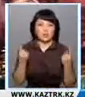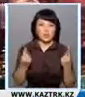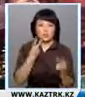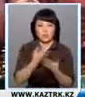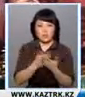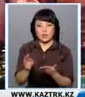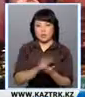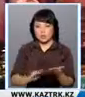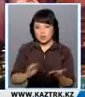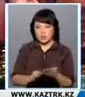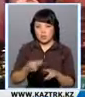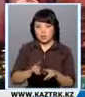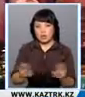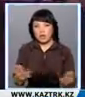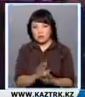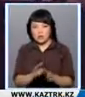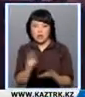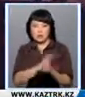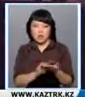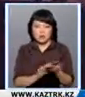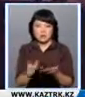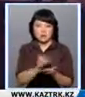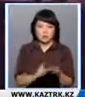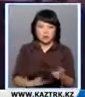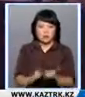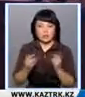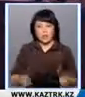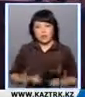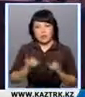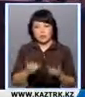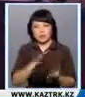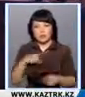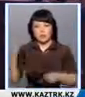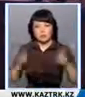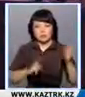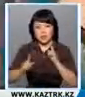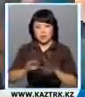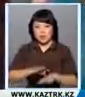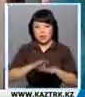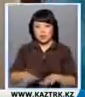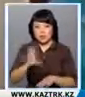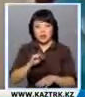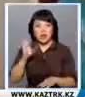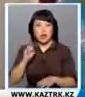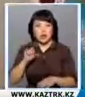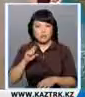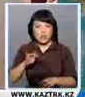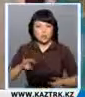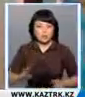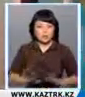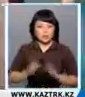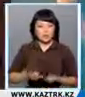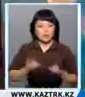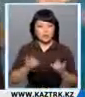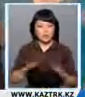мен шығармашылығы, өлеңдері мен қара сөздерін оқып, білім сынасты. Сондай-ақ фестиваль аясында Абай өлеңдері атты